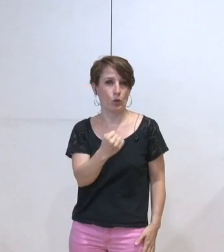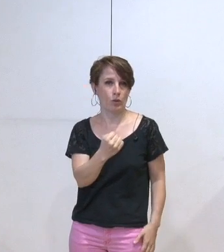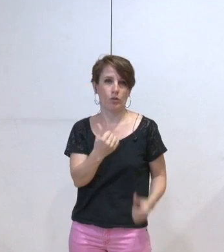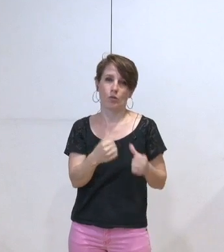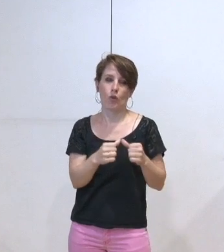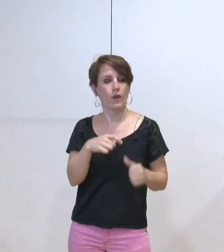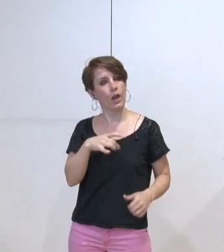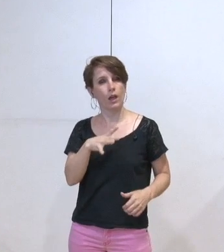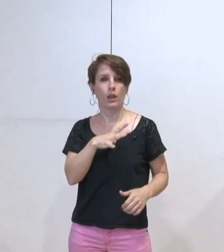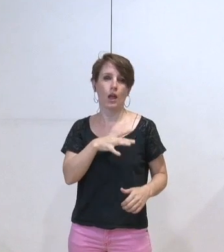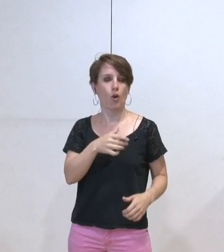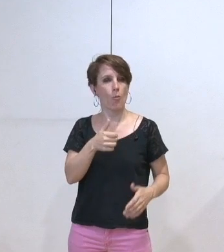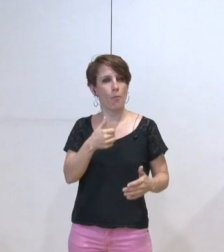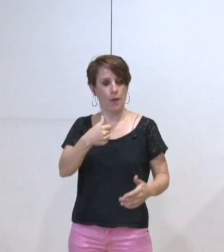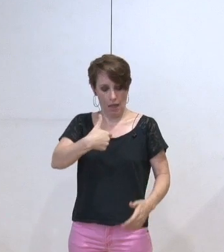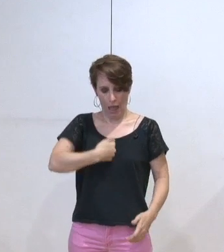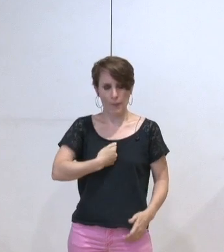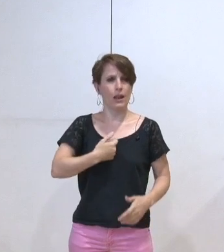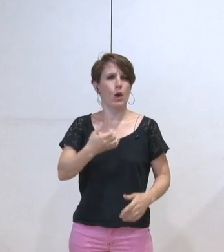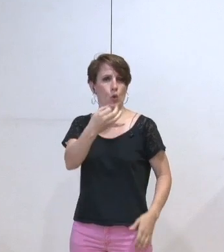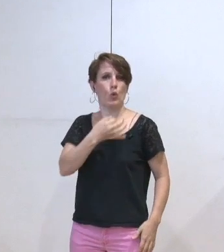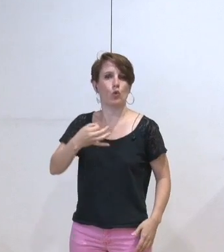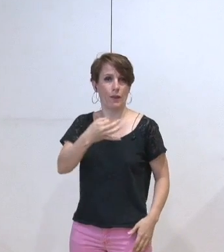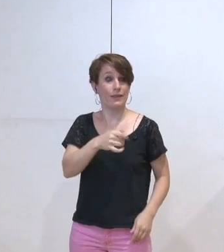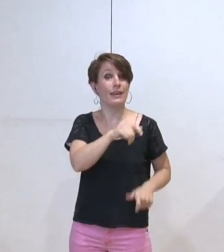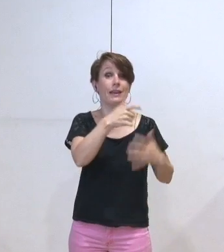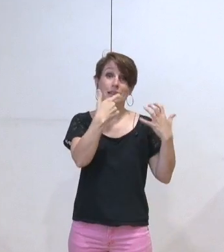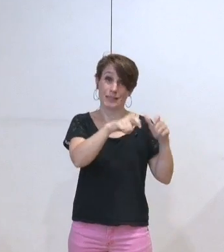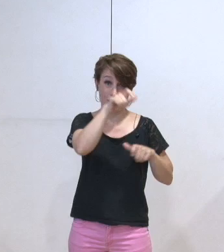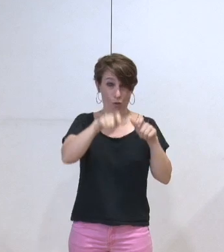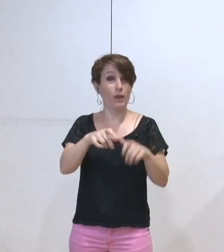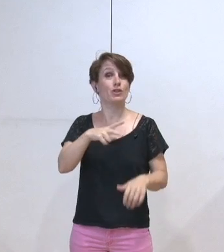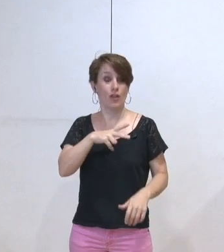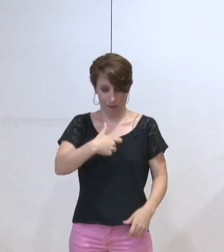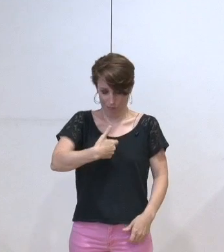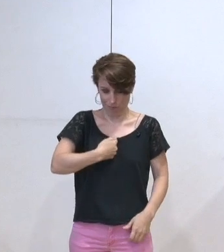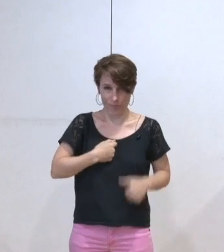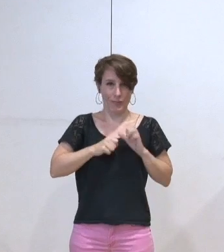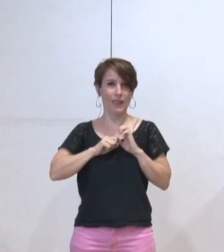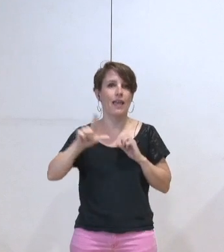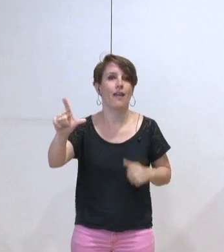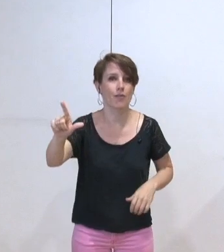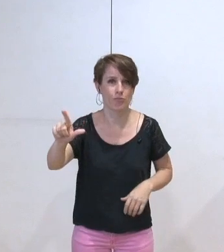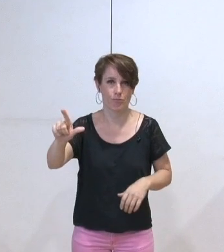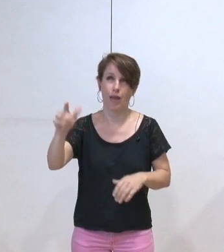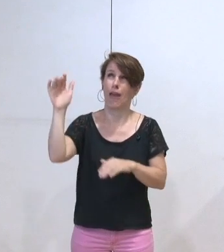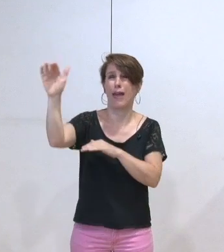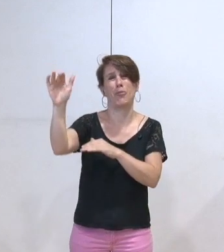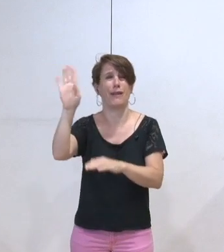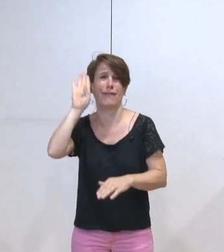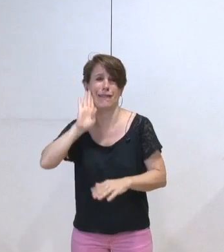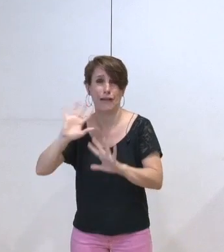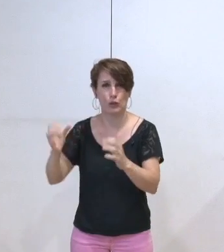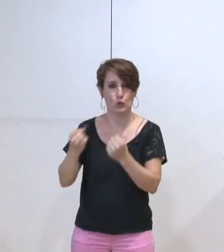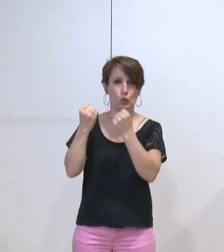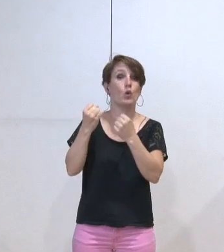d'appel avec 700 personnes âgées vulnérables inscrites plus des relances téléphonique en cas de non réponse et l'organisation de visite